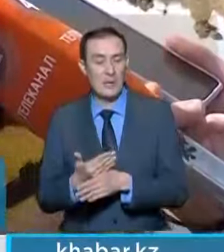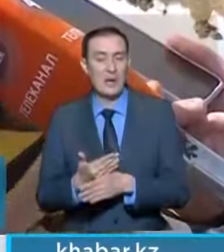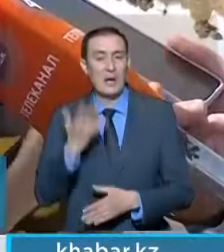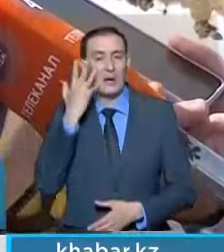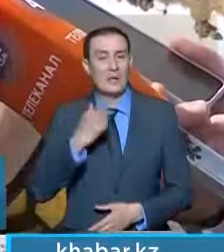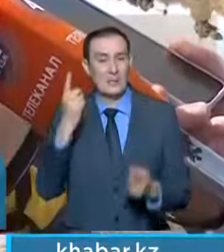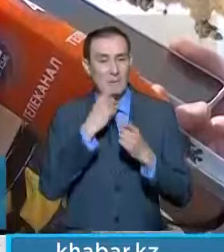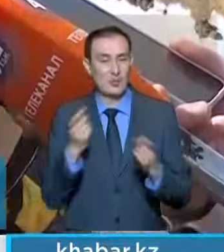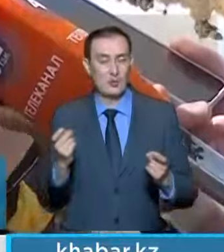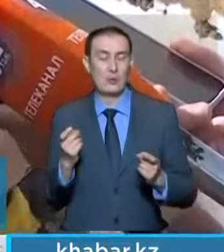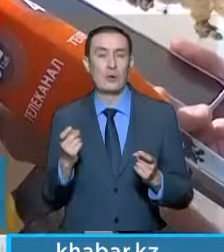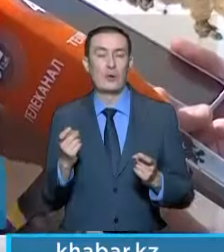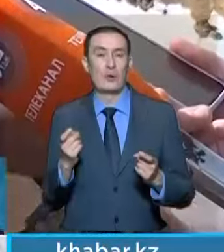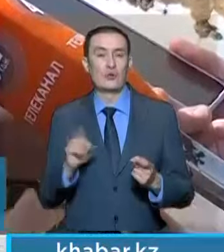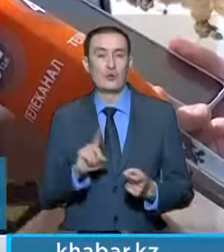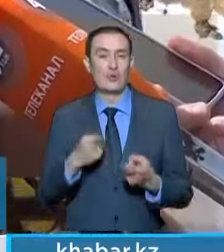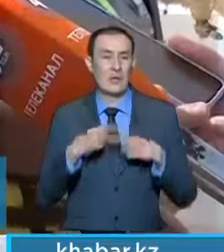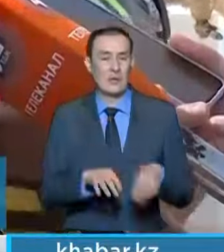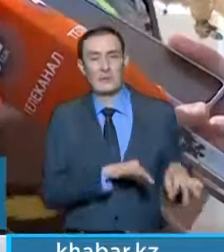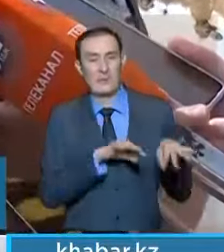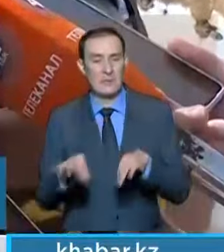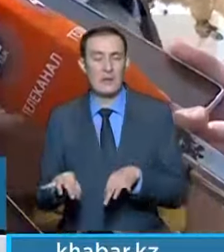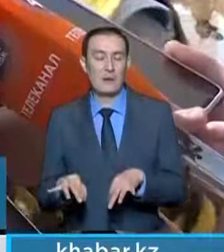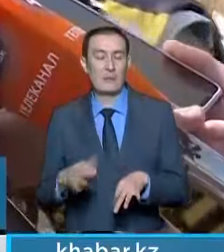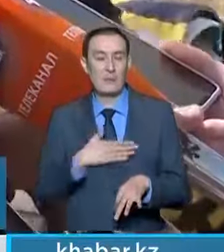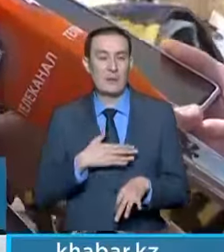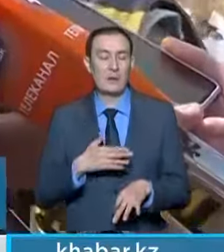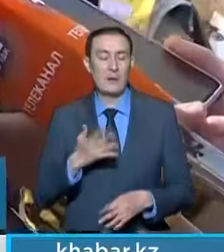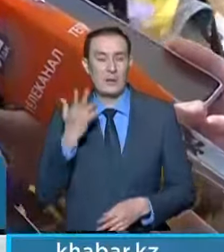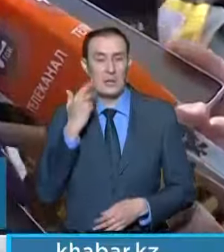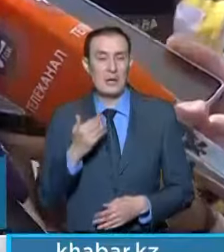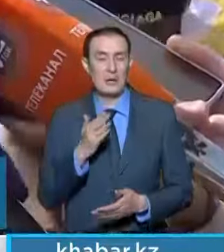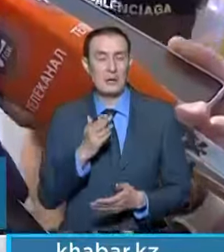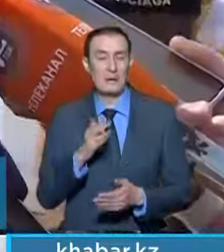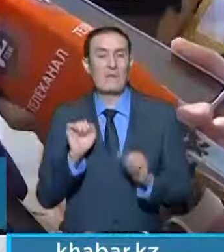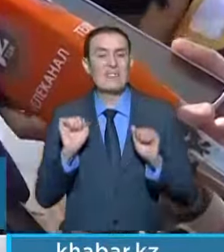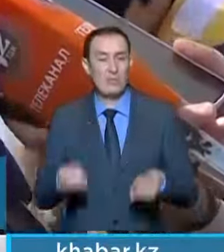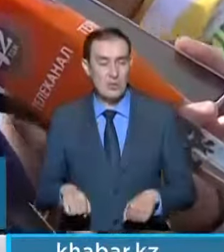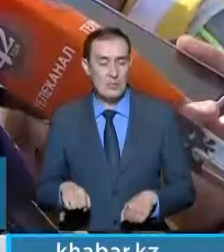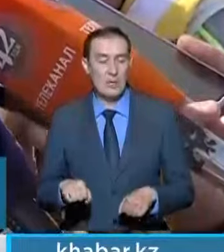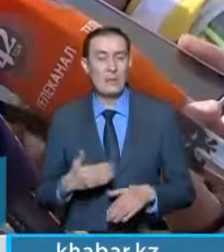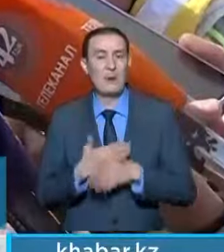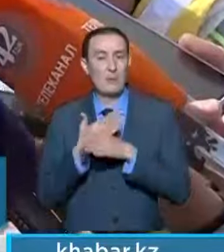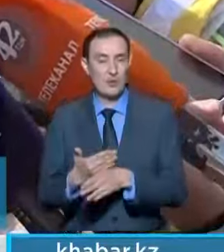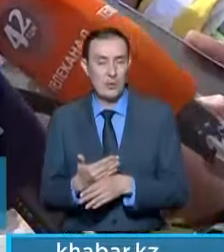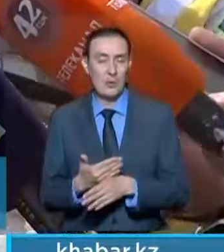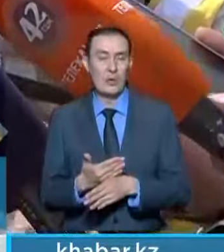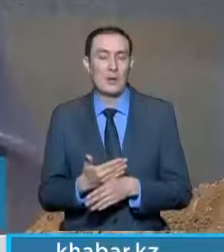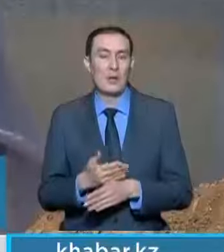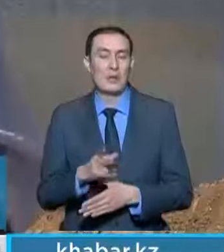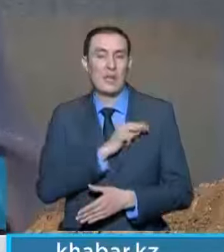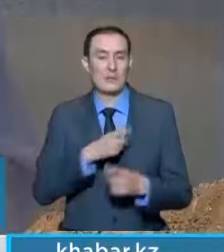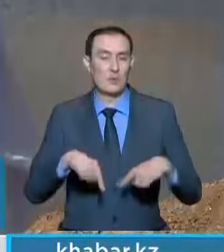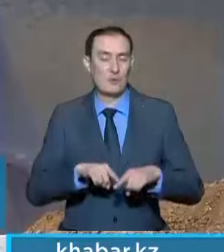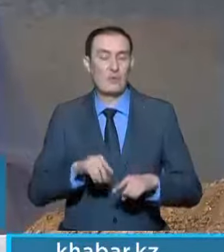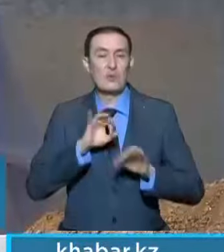что техники приехали с разных городов, мы уже, когда у нас уже появилась возможность помочь дачным сообществам.